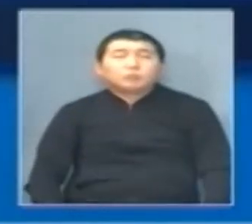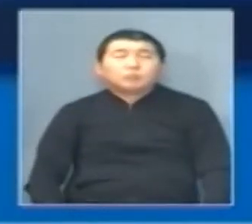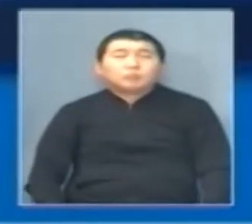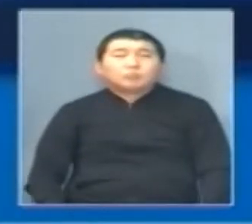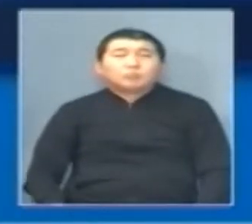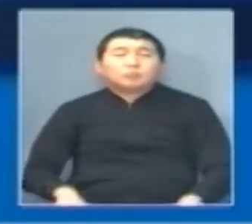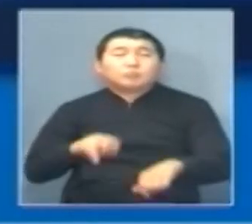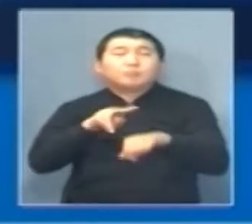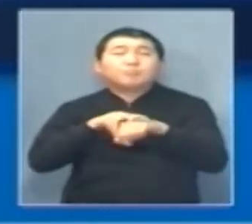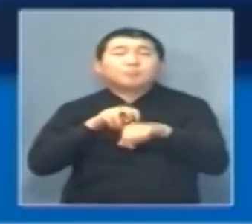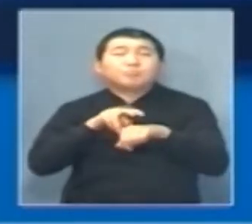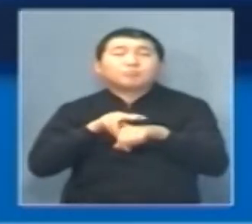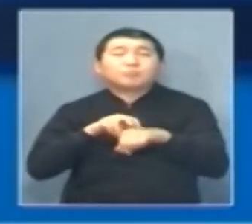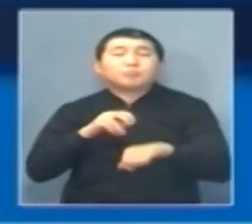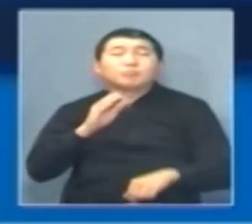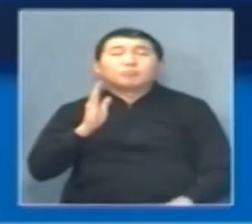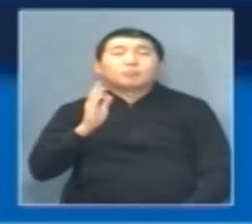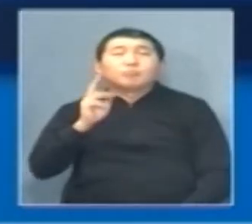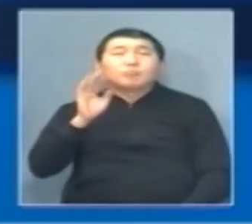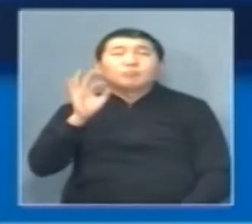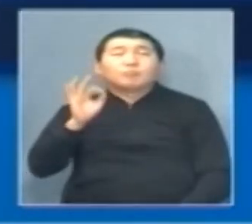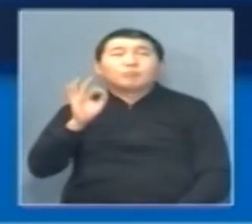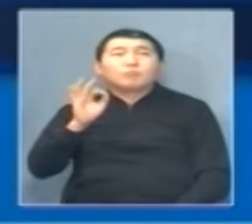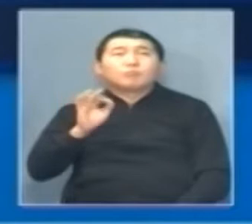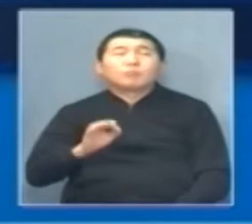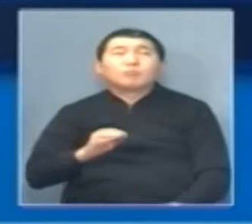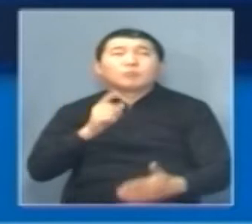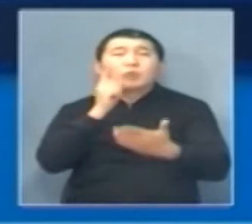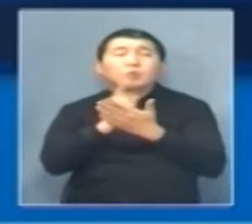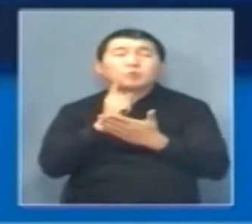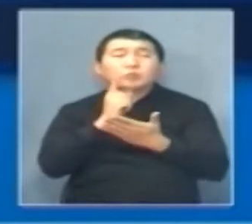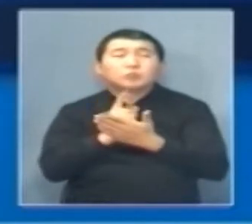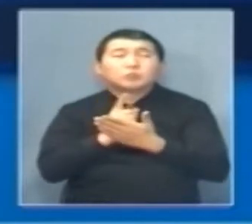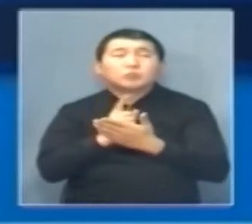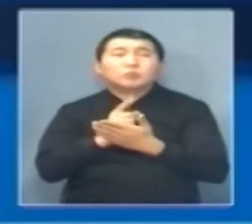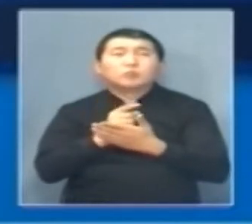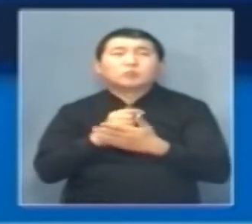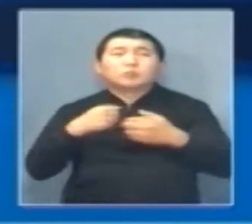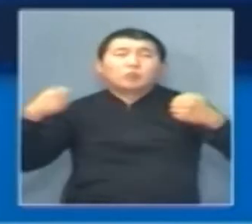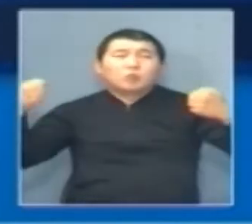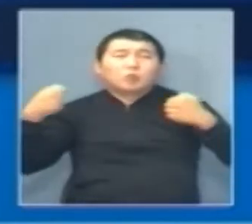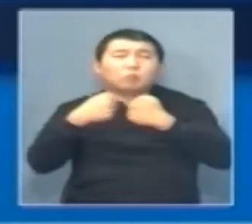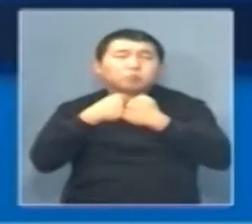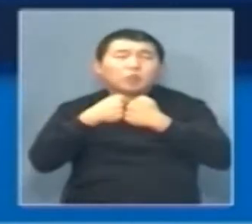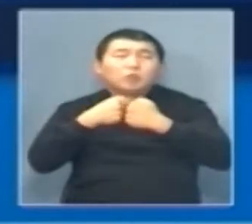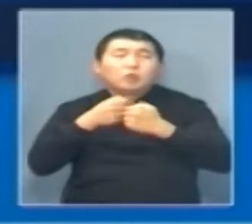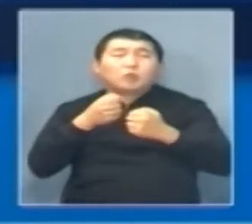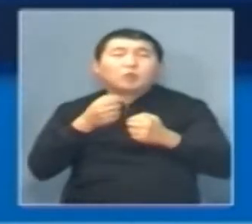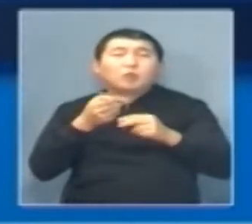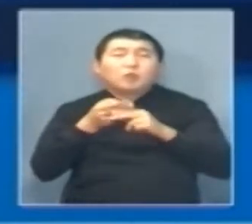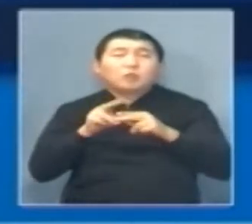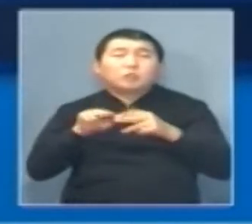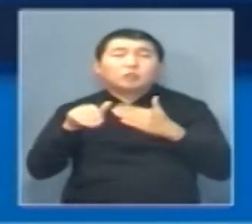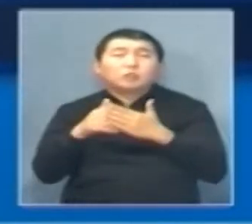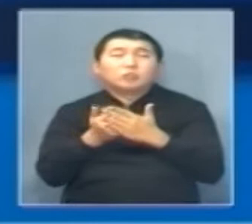Полицейские Восточного Казахстана внедряют современные методы предупреждения дорожно-транспортных происшествий. Это новшество основано на